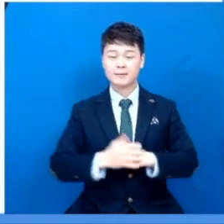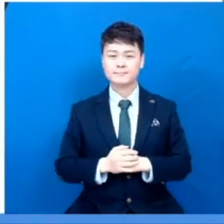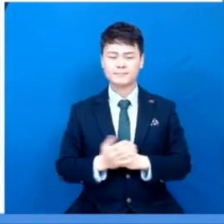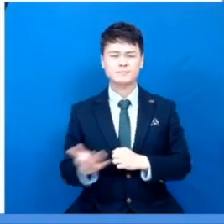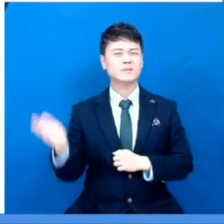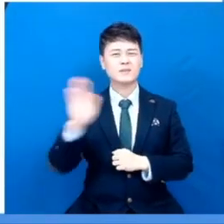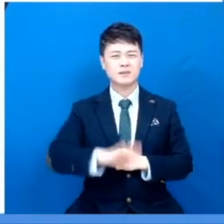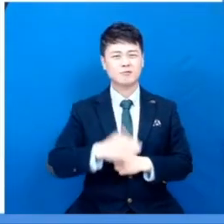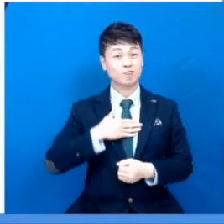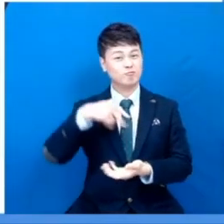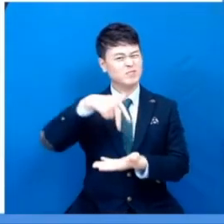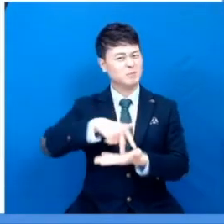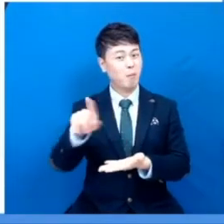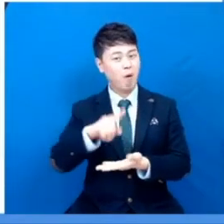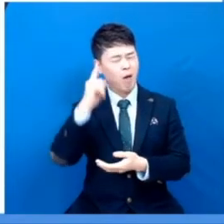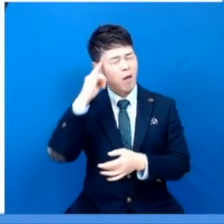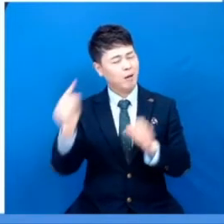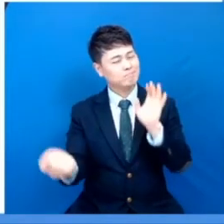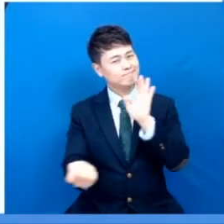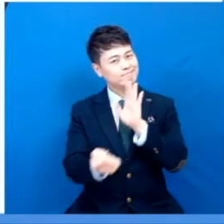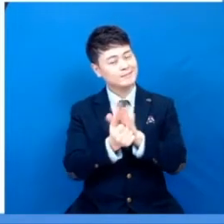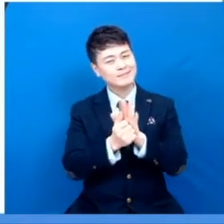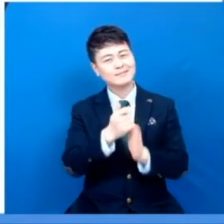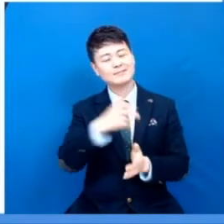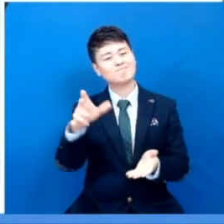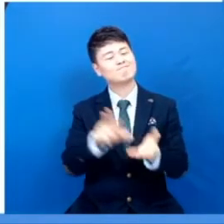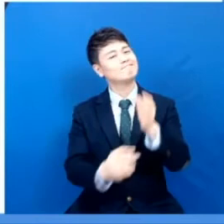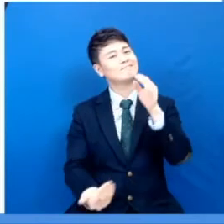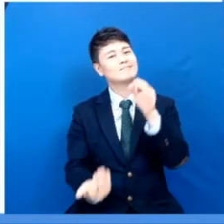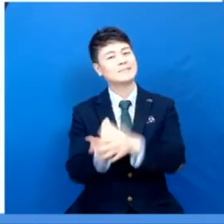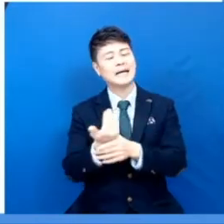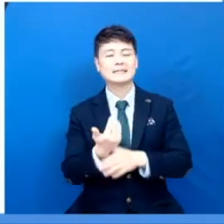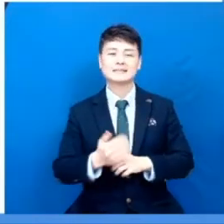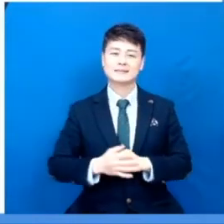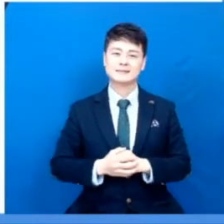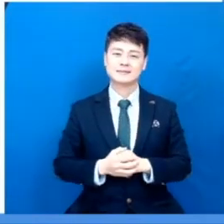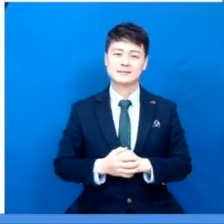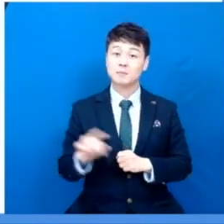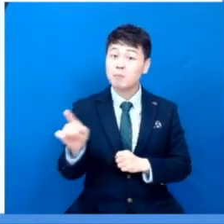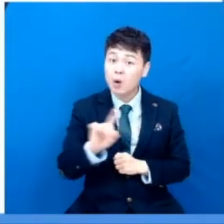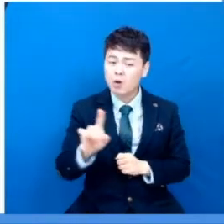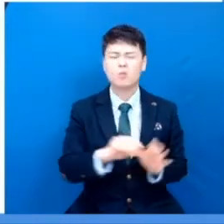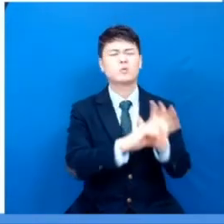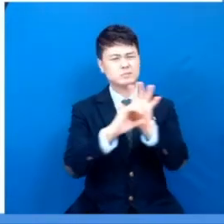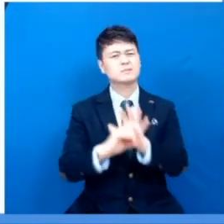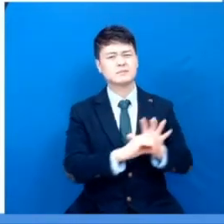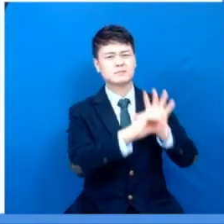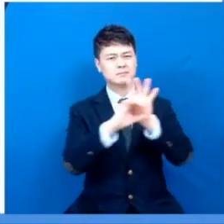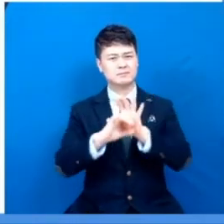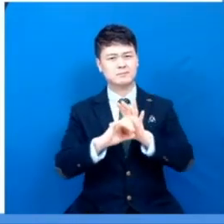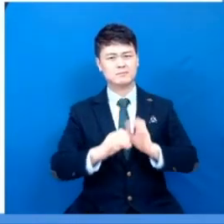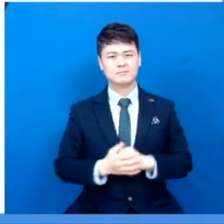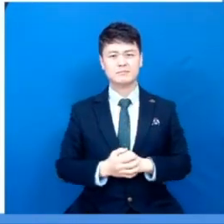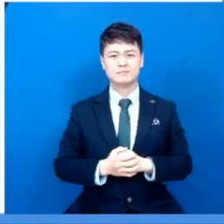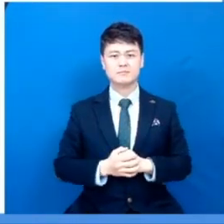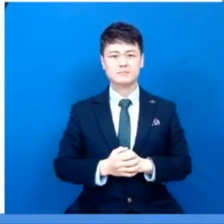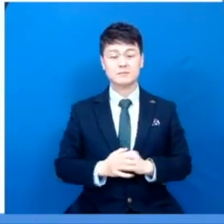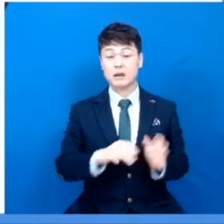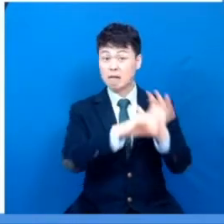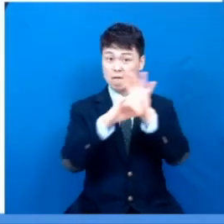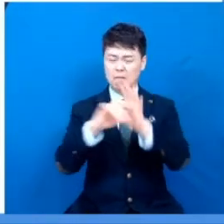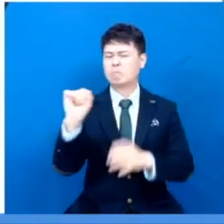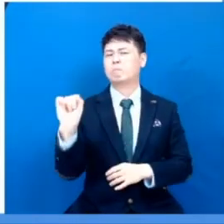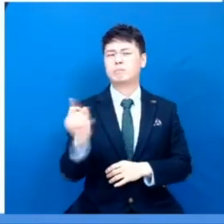그러나 저희에게는 예상치 못했던 큰 난관이 발생했습니다 바로 코론 알구 였는데요 코로